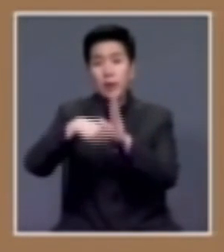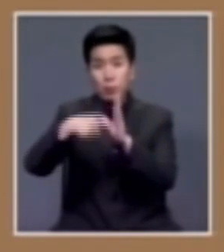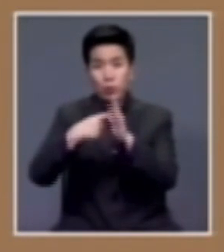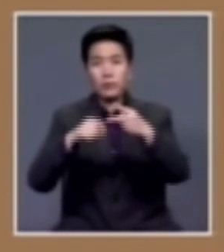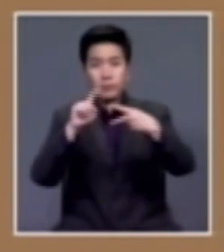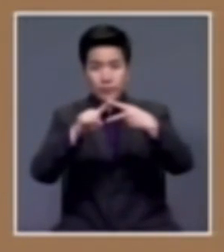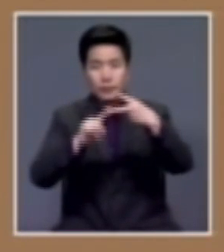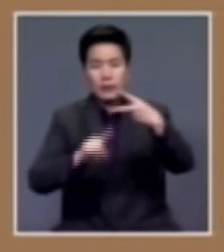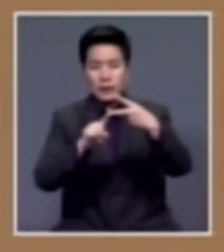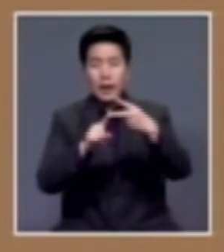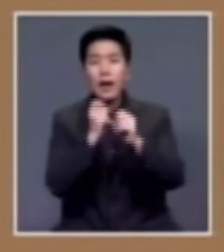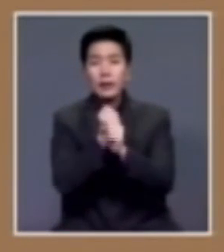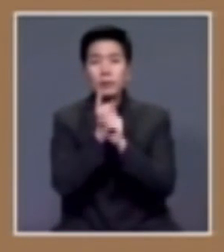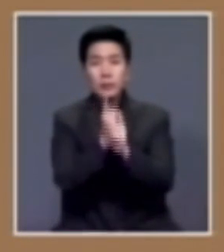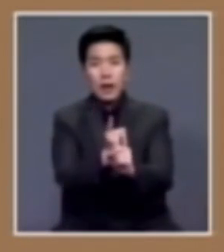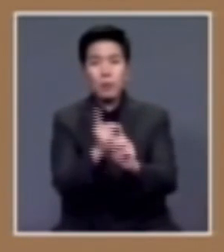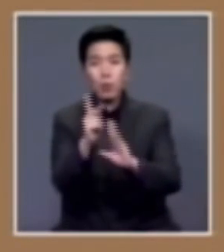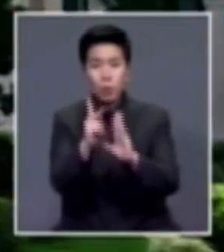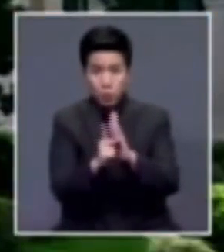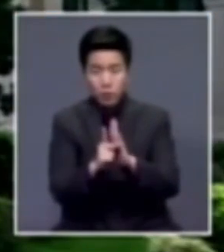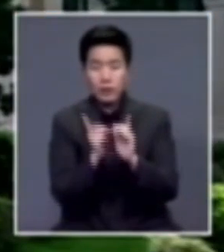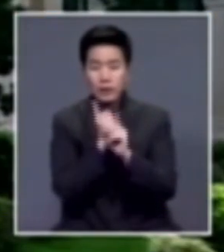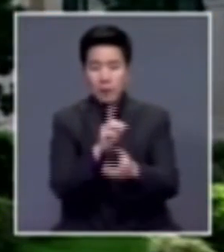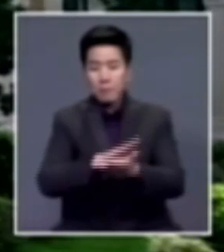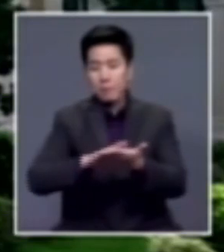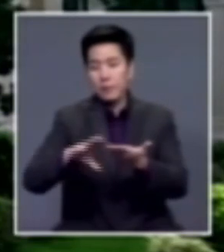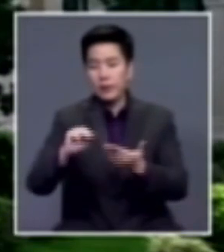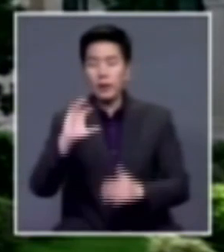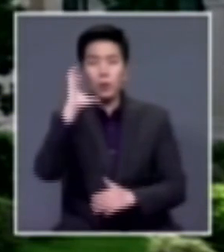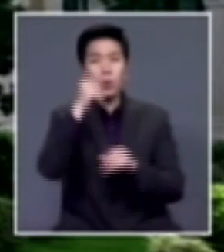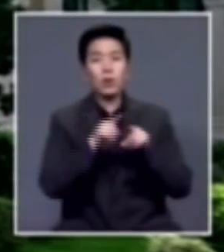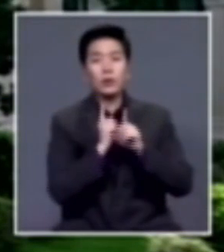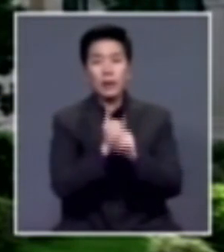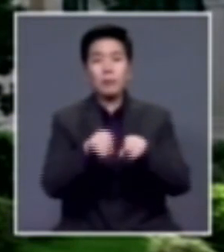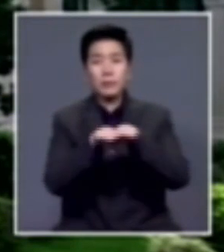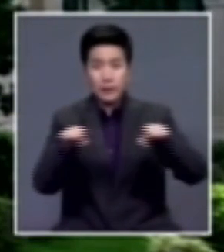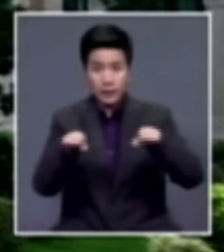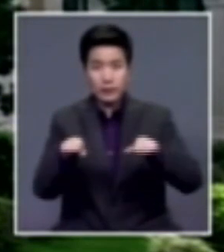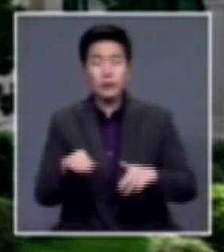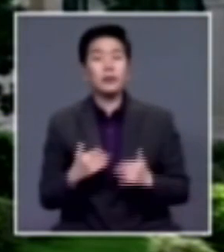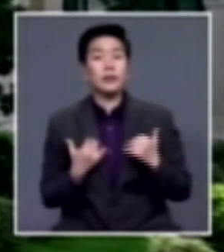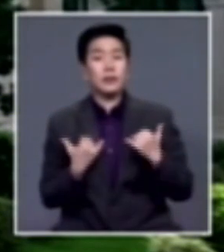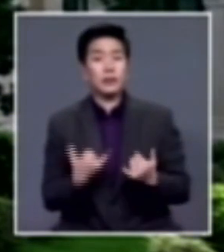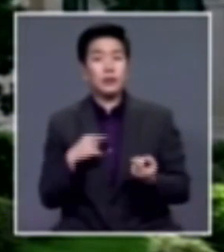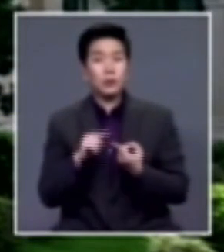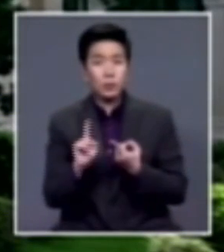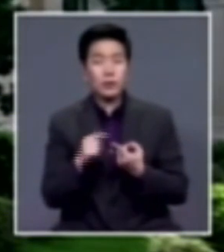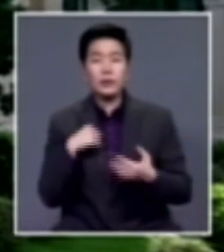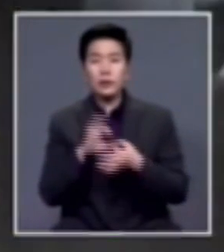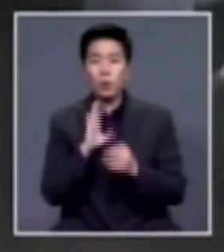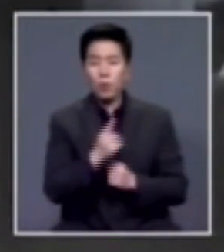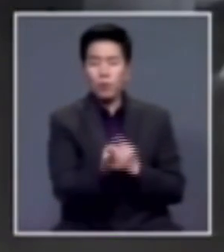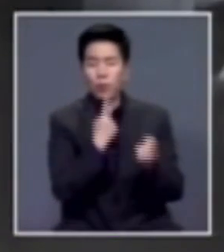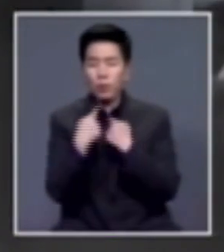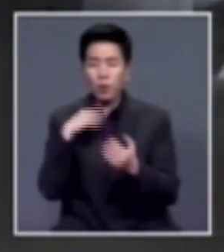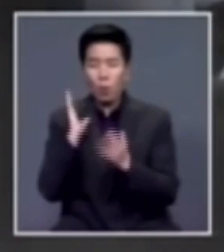2. ทำอะไรก็ทำให้ถูกกฎกติกาบรรยัติสากลและกฎหมายด้วยนะครับพี่น้องประชาชนที่รักครับสำหรับกรณีการร้องเรียนเรื่อง